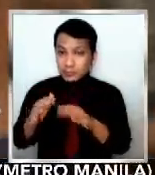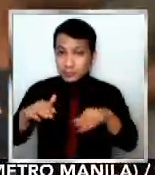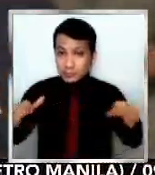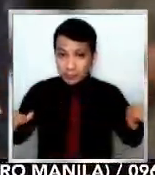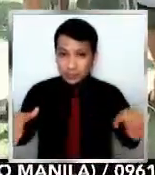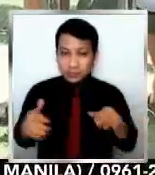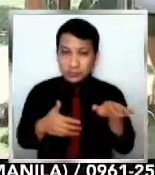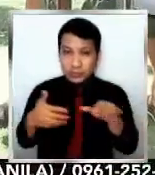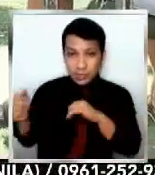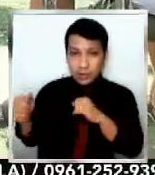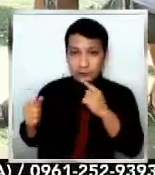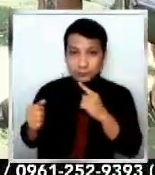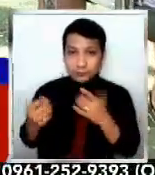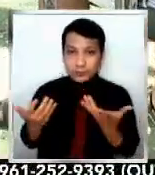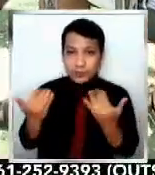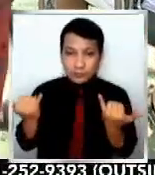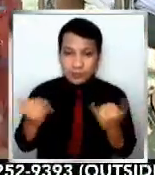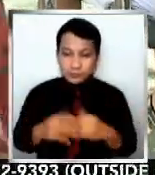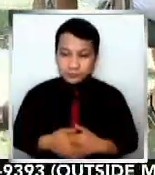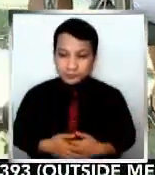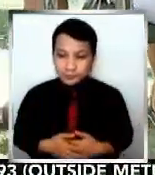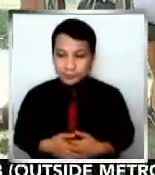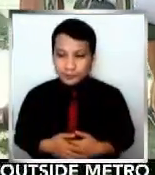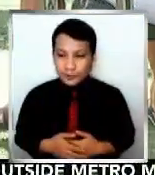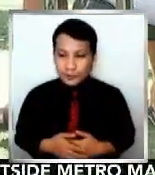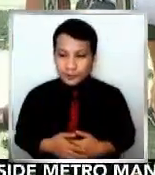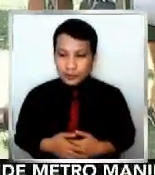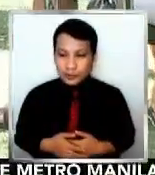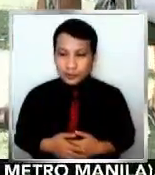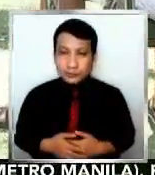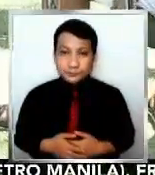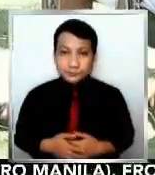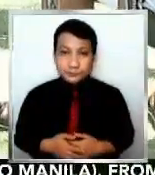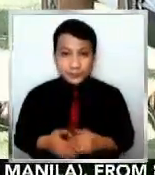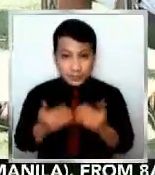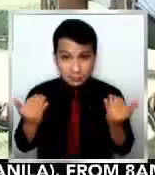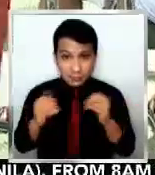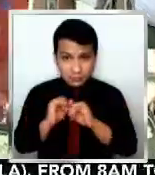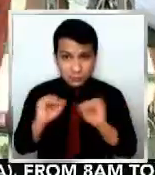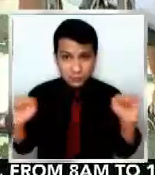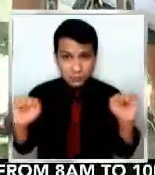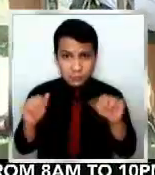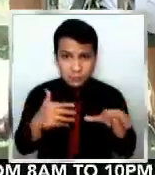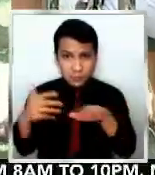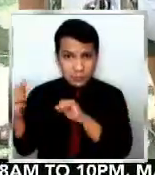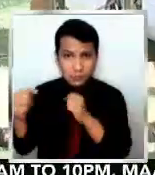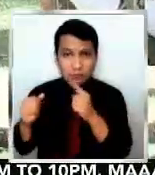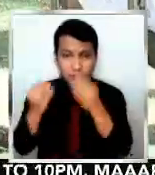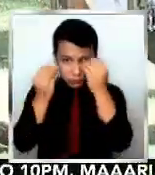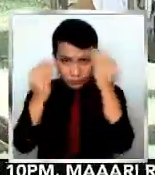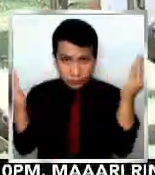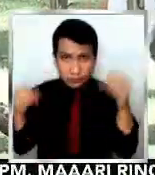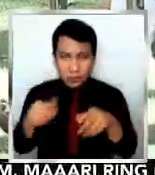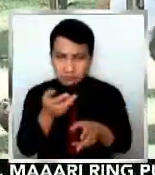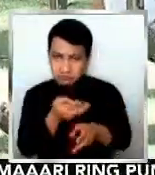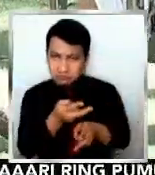sa puntong ito. Well, ligtas po kung ito po ay nasa outdoors. Mm-hmm. At alam niyo pa kasi, binabalansin